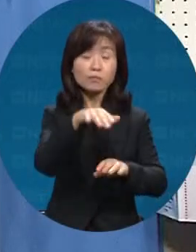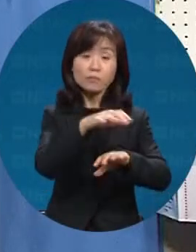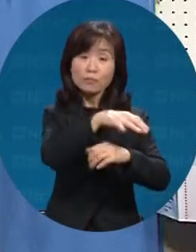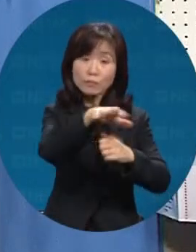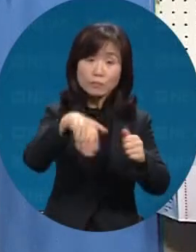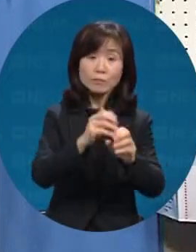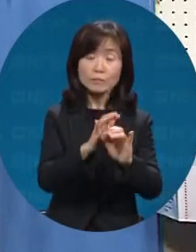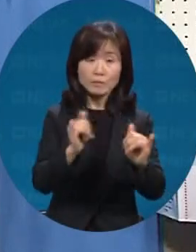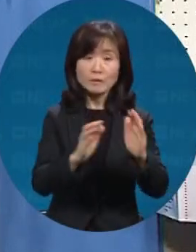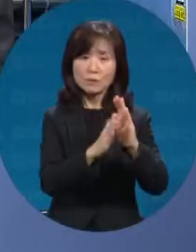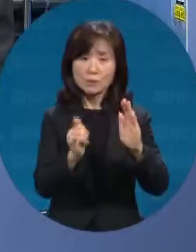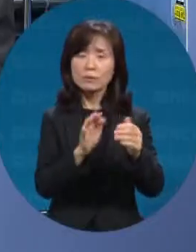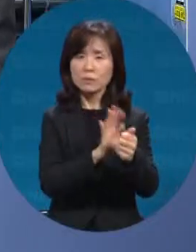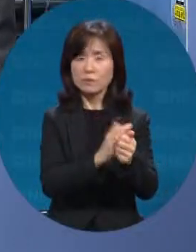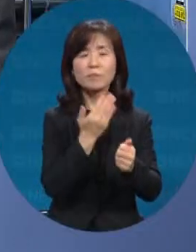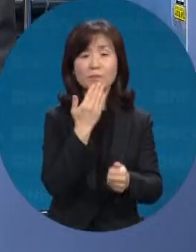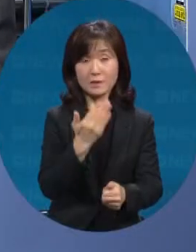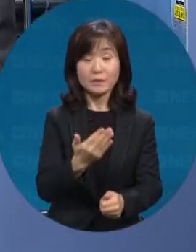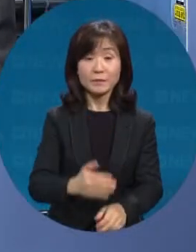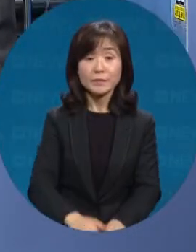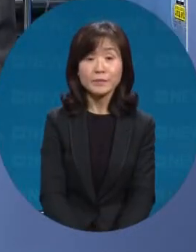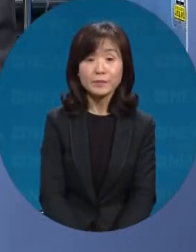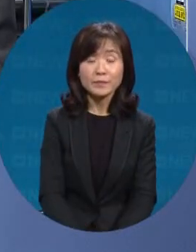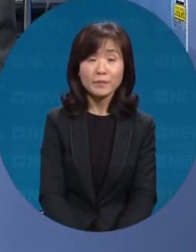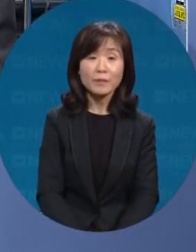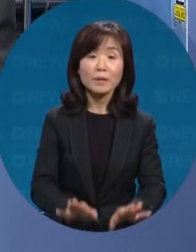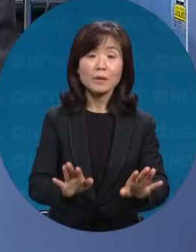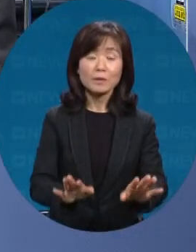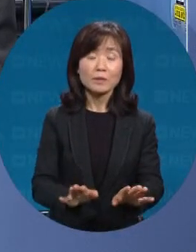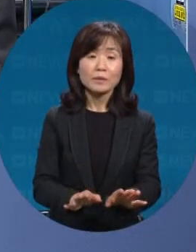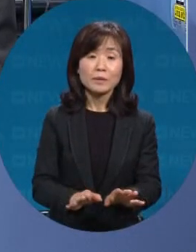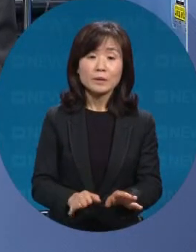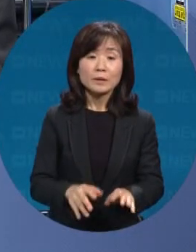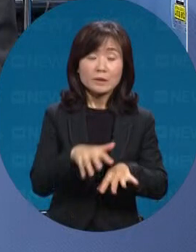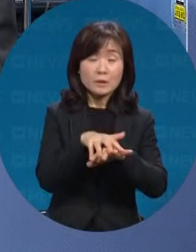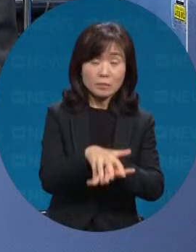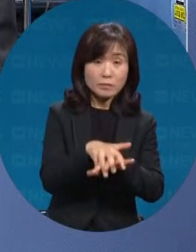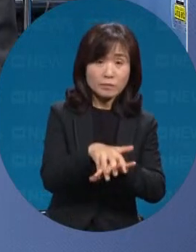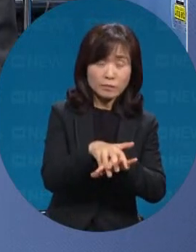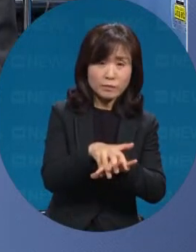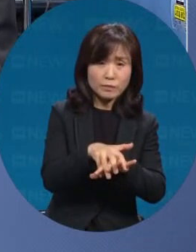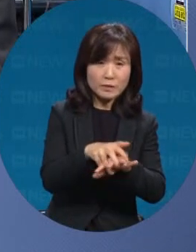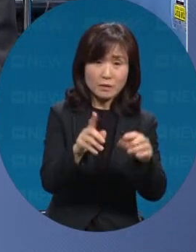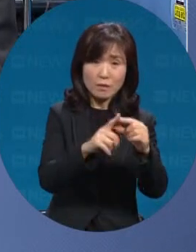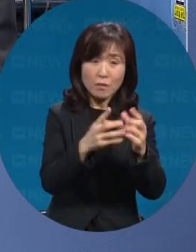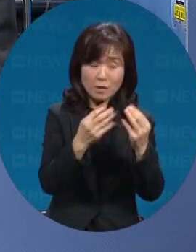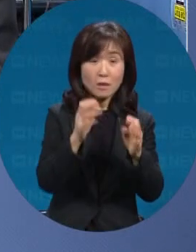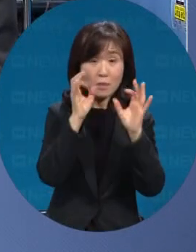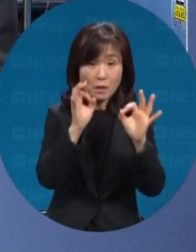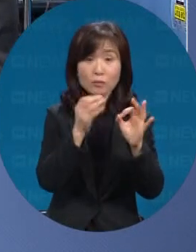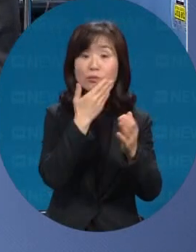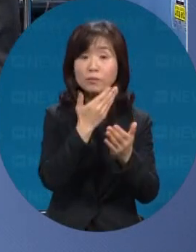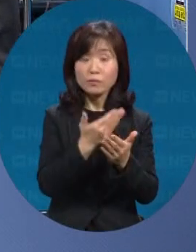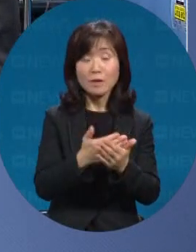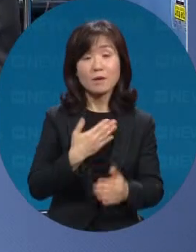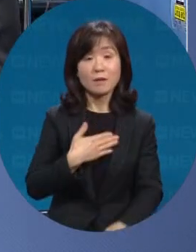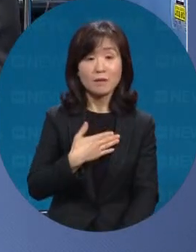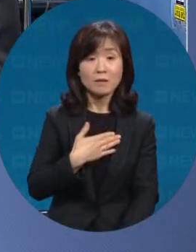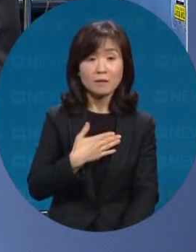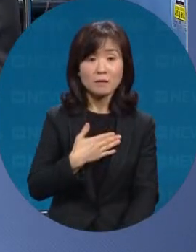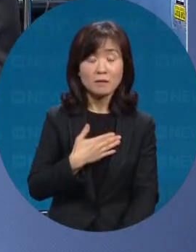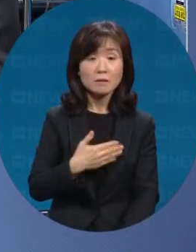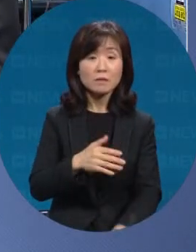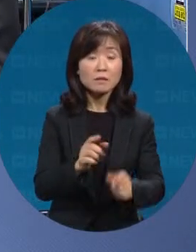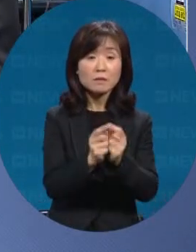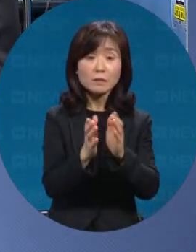합니다. 네, 위원장님 여기까지 듣겠습니다. 우리 심폐소생술 많이 들어봤고 또 그 중요성도 알지만 실제